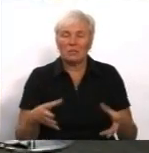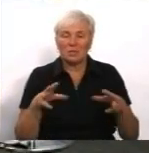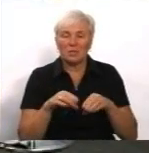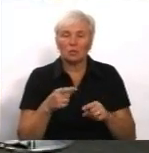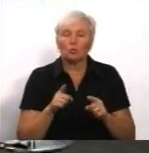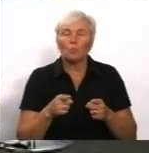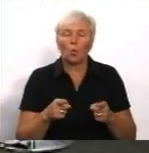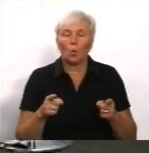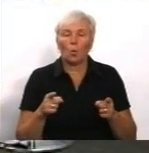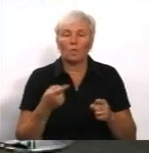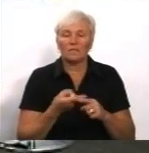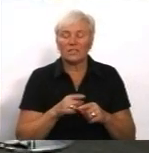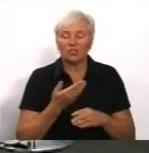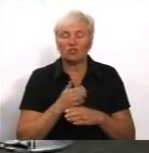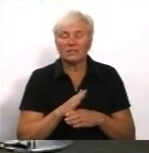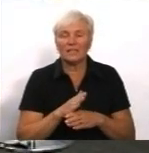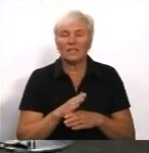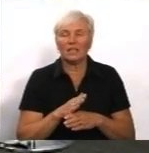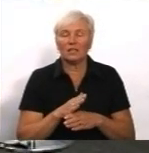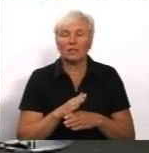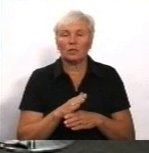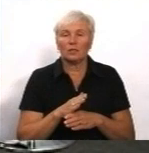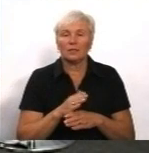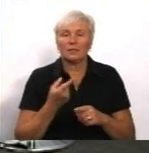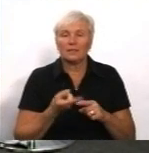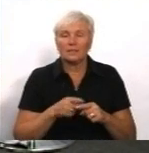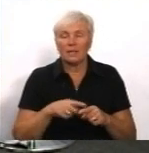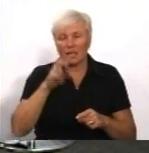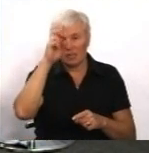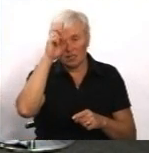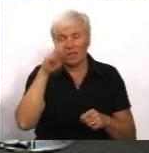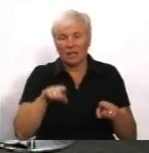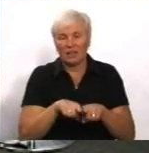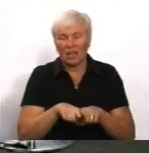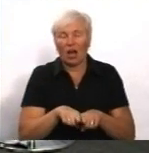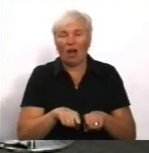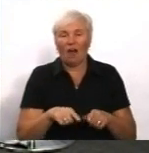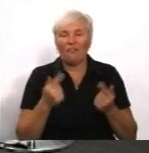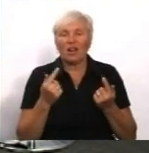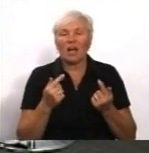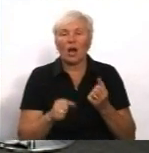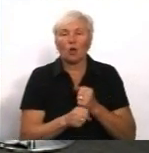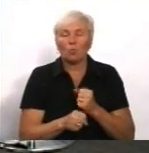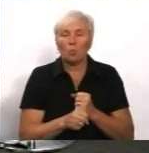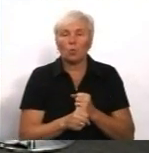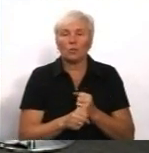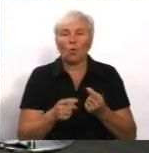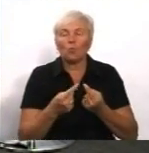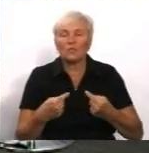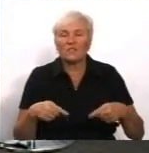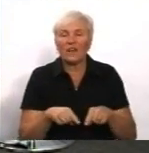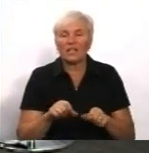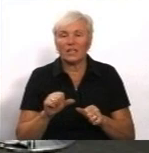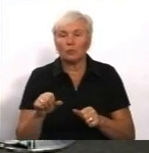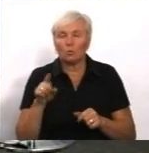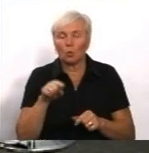цій частині – це теж велика робота. Крім того, у сфері